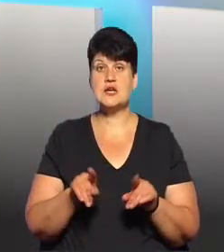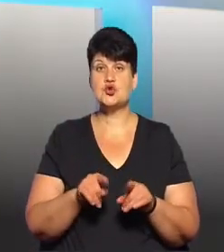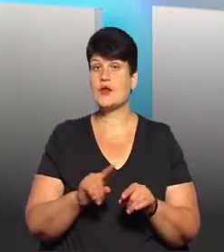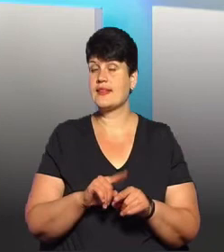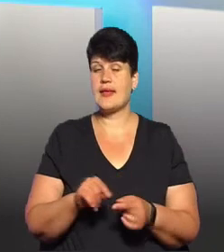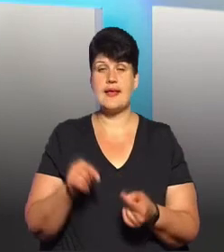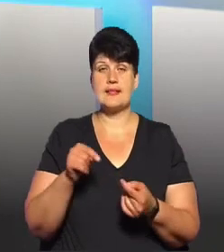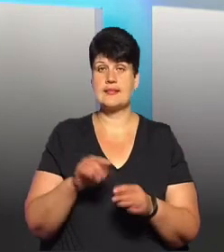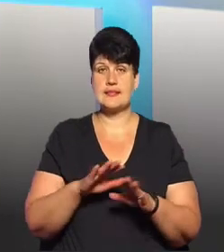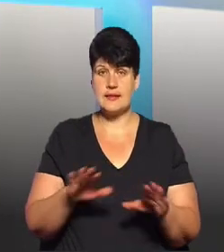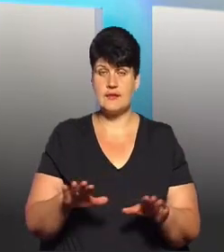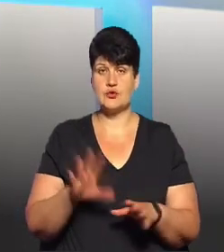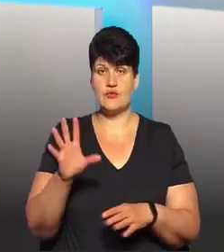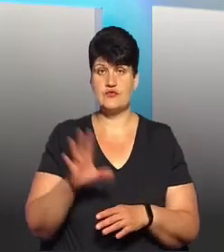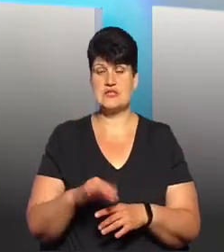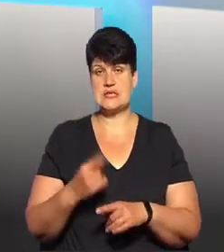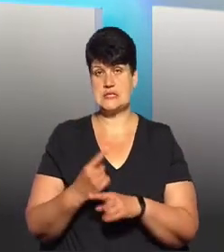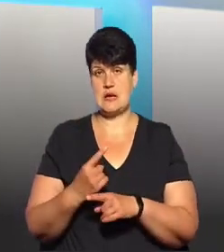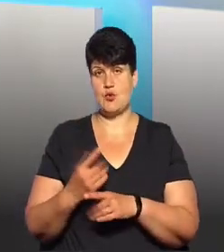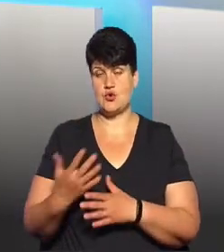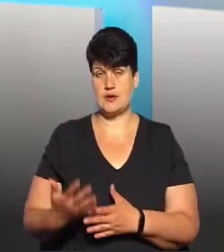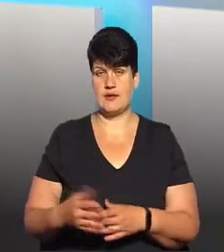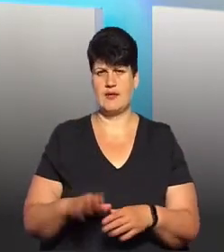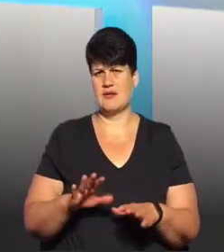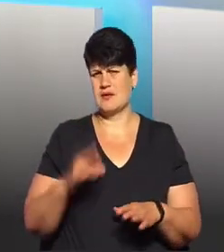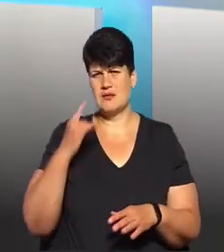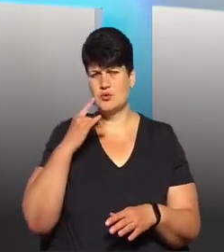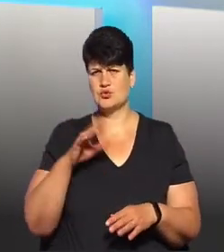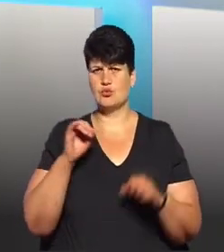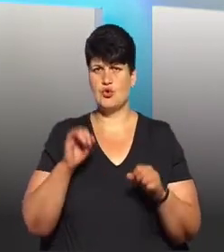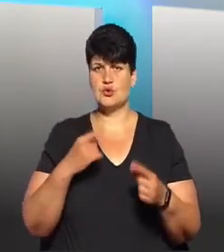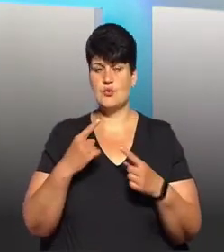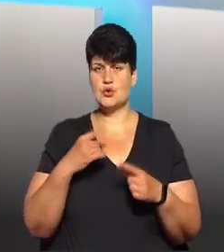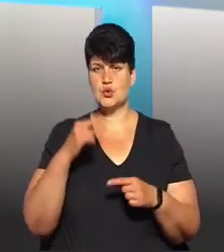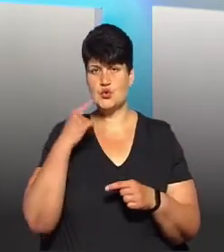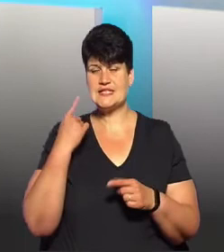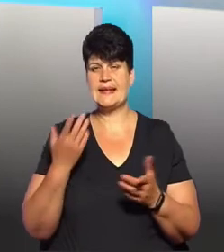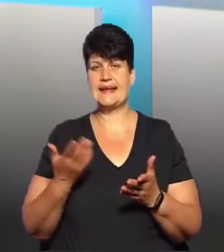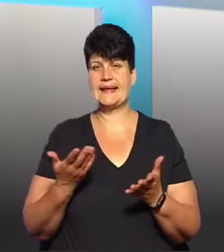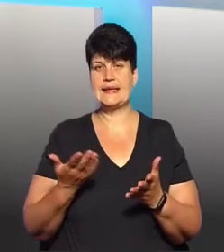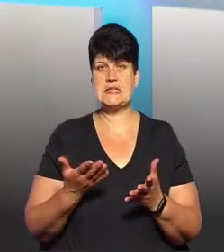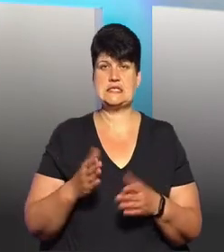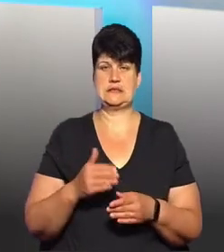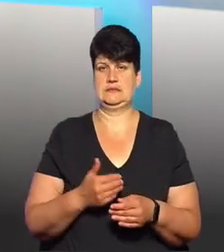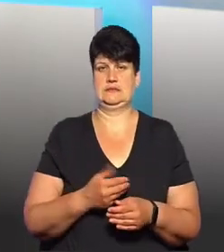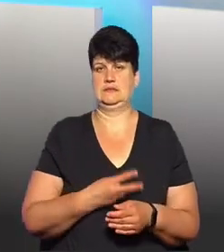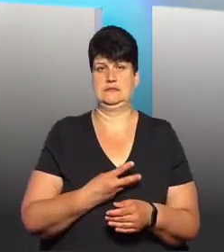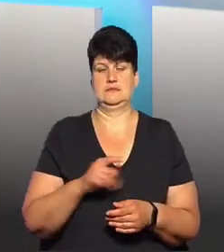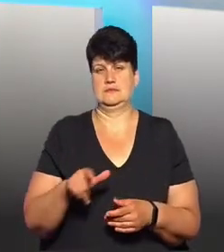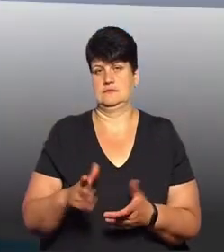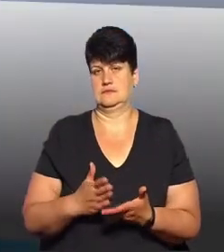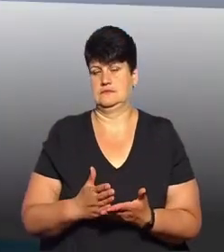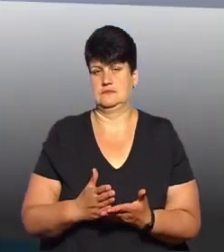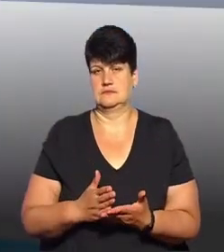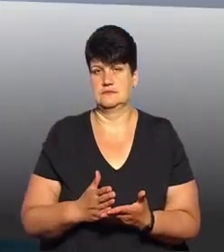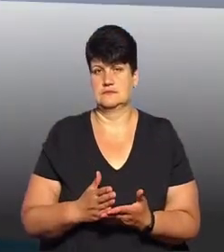не угодно, воно ж все забороняється. Там навряд чи можна говорити про те, що в Росії якесь там волевиявлення і так далі. Словом, це не